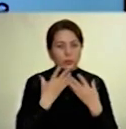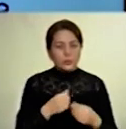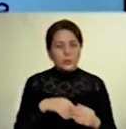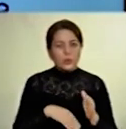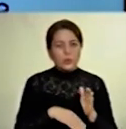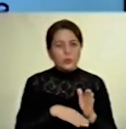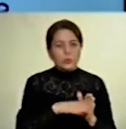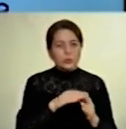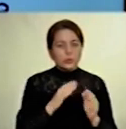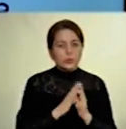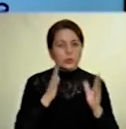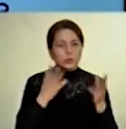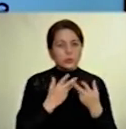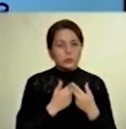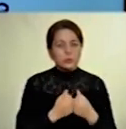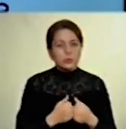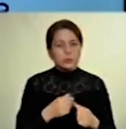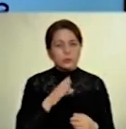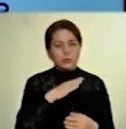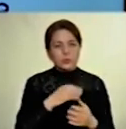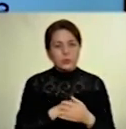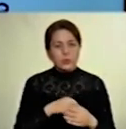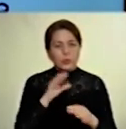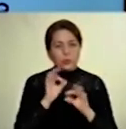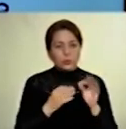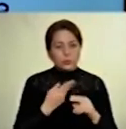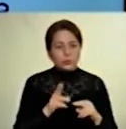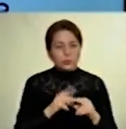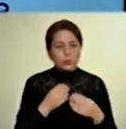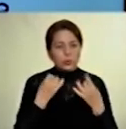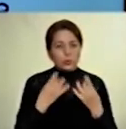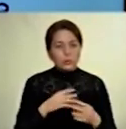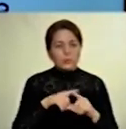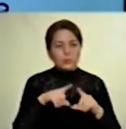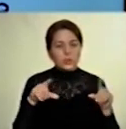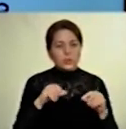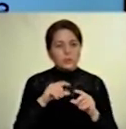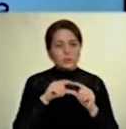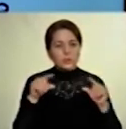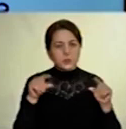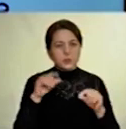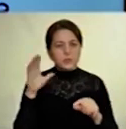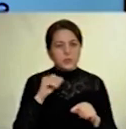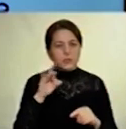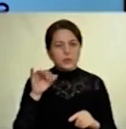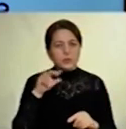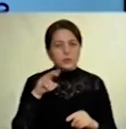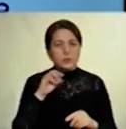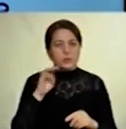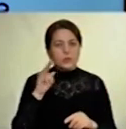o'sish kattaligini hisoblamoqchi bo'ldi. O'lchash uchun oddiy maktab chizg'ichi va ruletkani